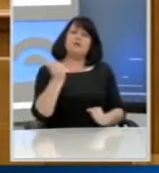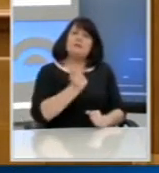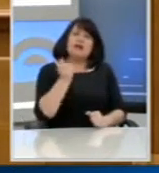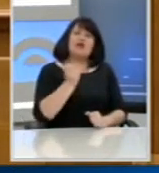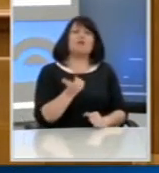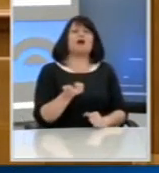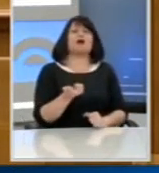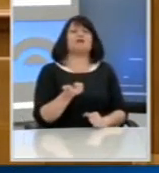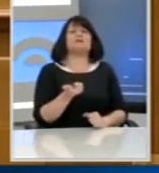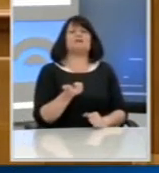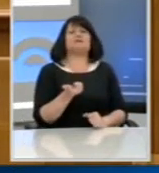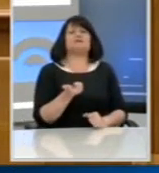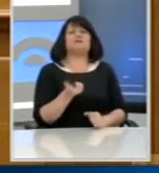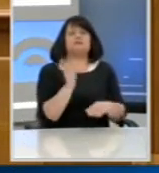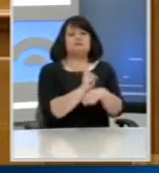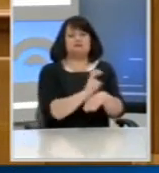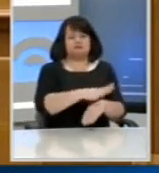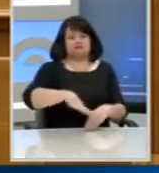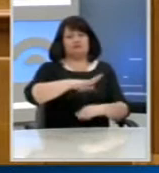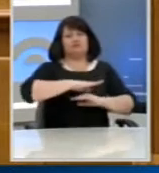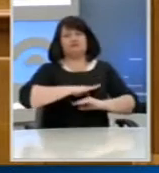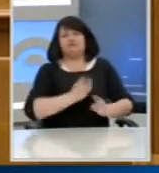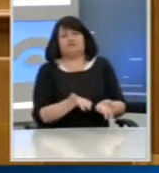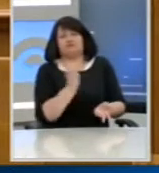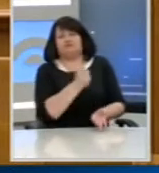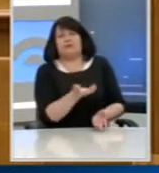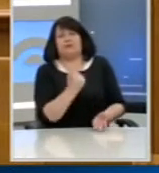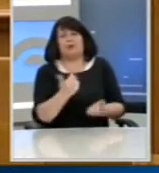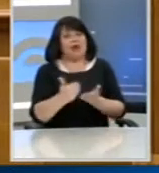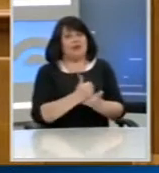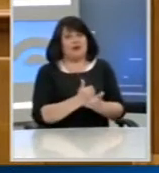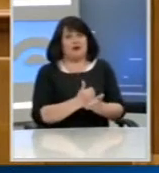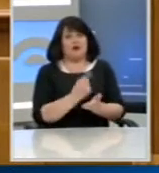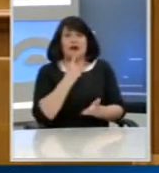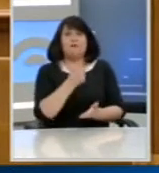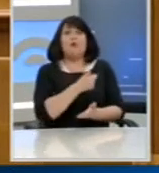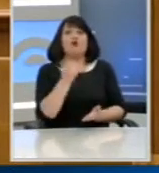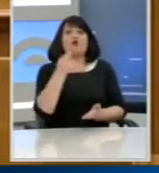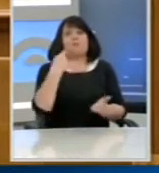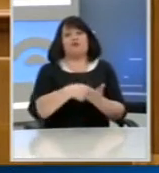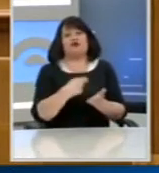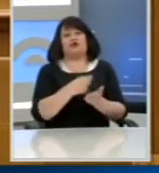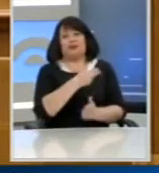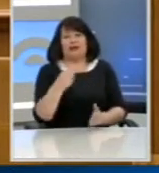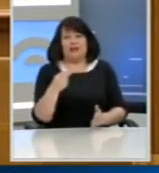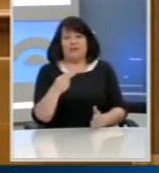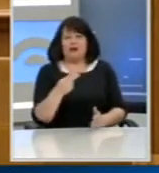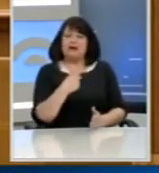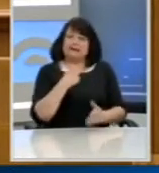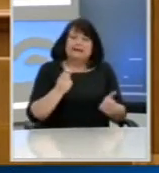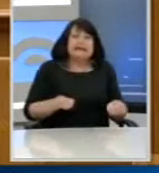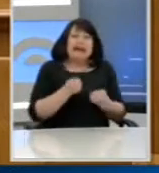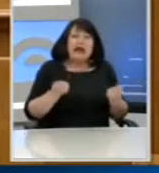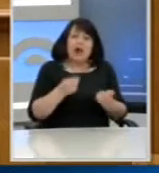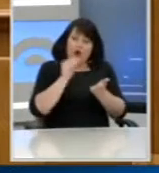επίδομα χρεώνοντας το υπόλοιπο στράτευμα. Θα ήταν όμως άδικο να σταθώ μόνο στο μισθολόγιο και μην αναφέρω σειρά κινήσεων που γίνονται